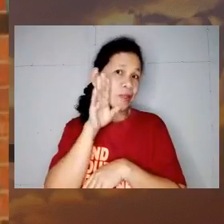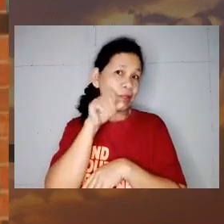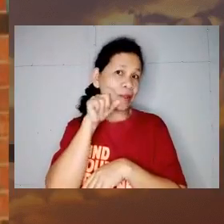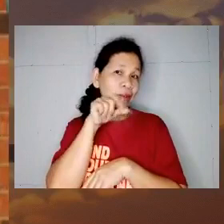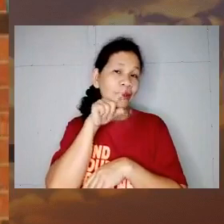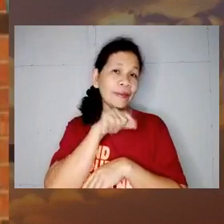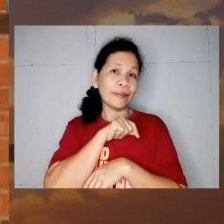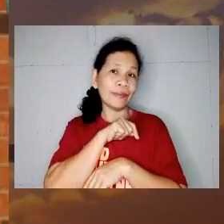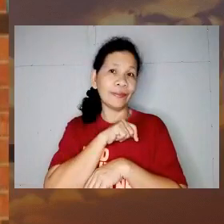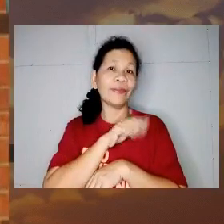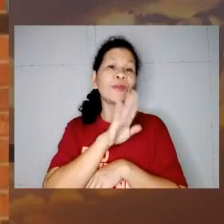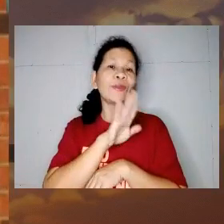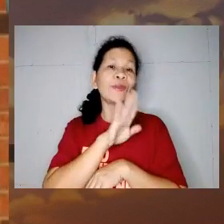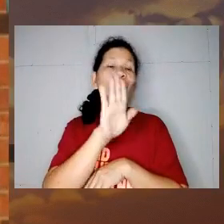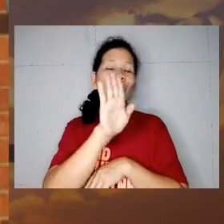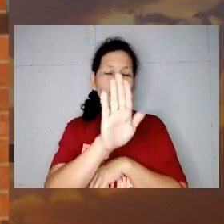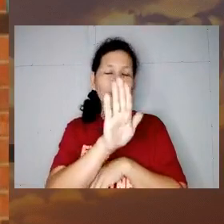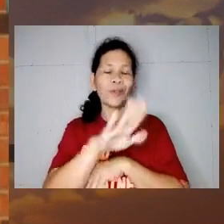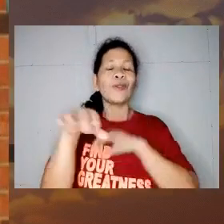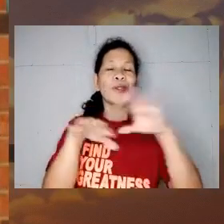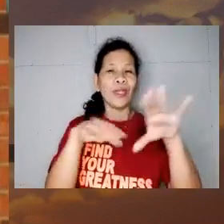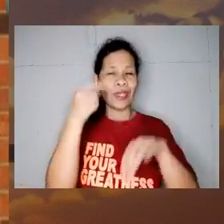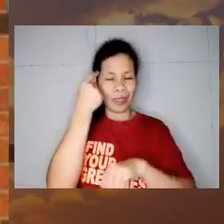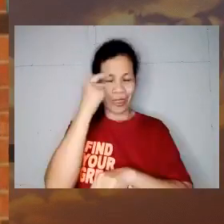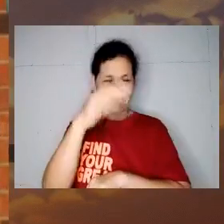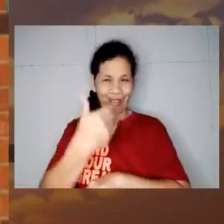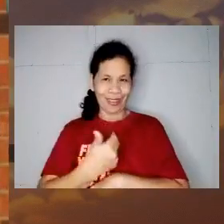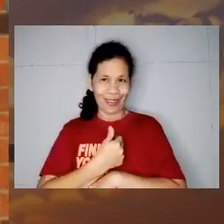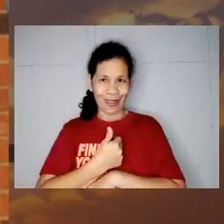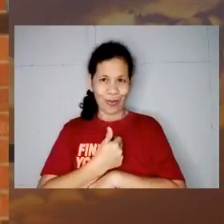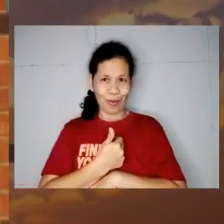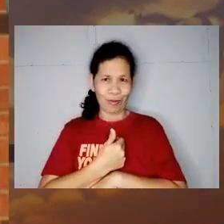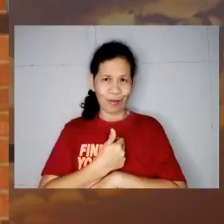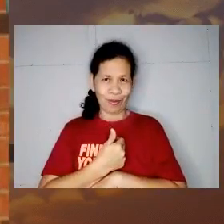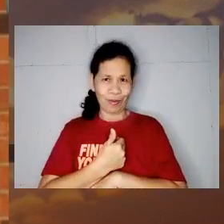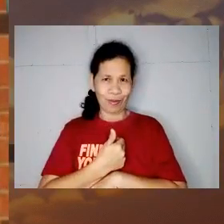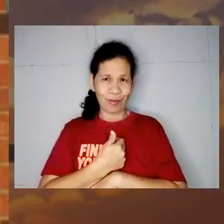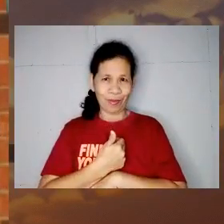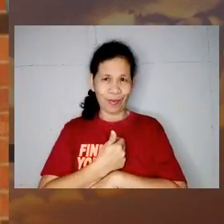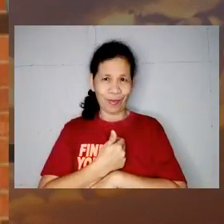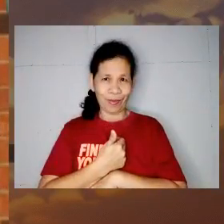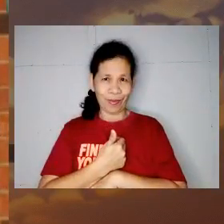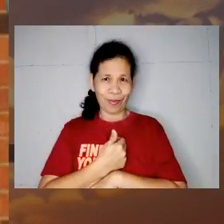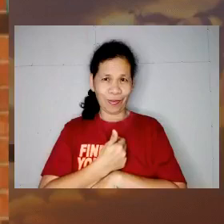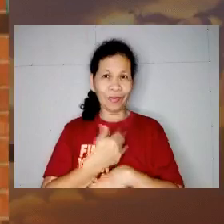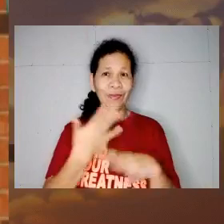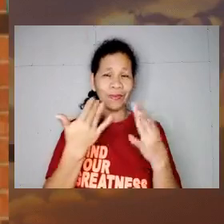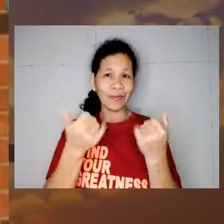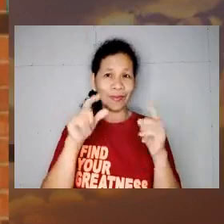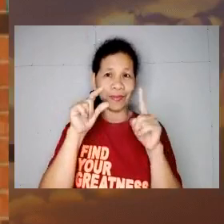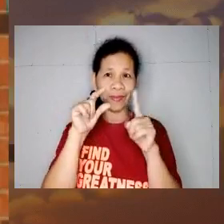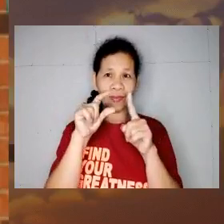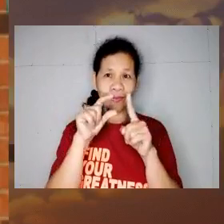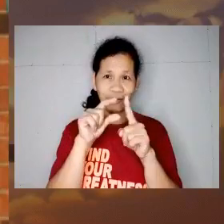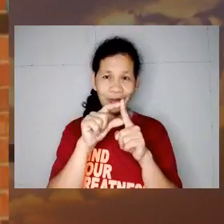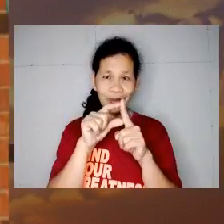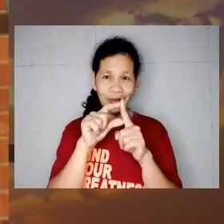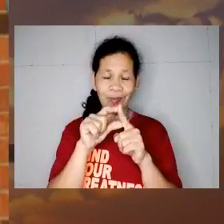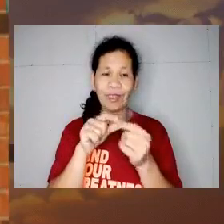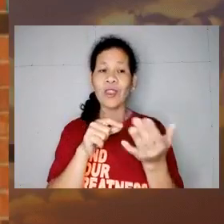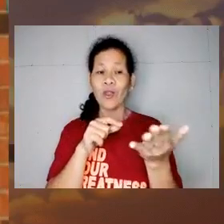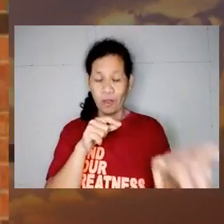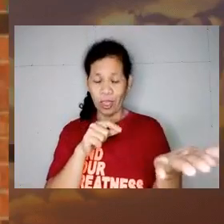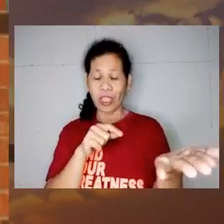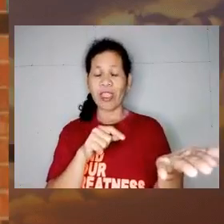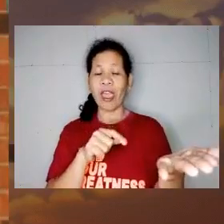ginawa mo rin ito para sa akin. Yun yung mga salita, ginawa mo rin ito para